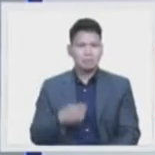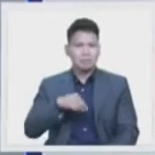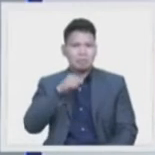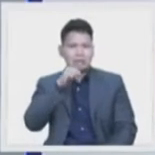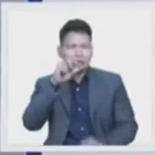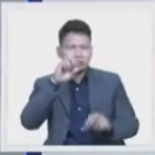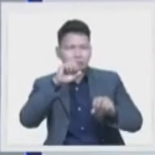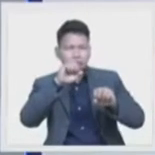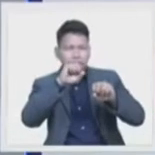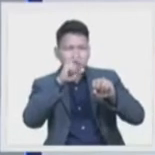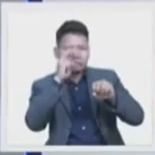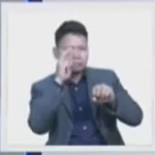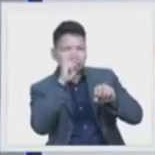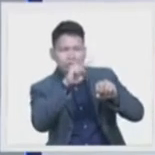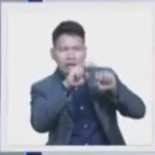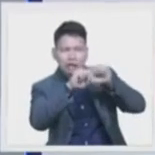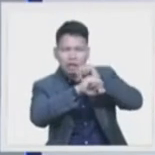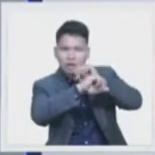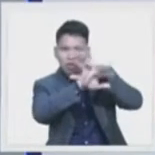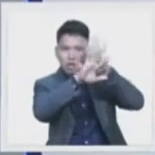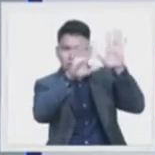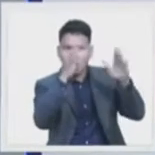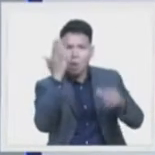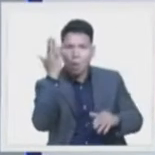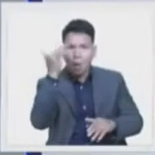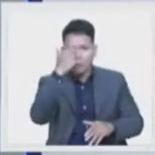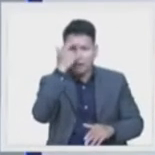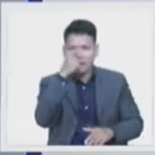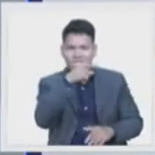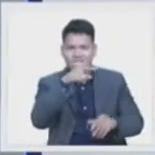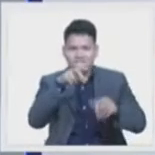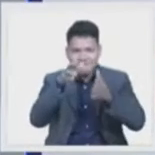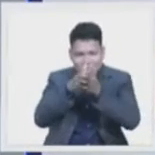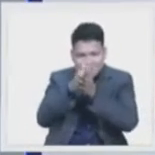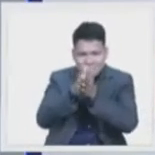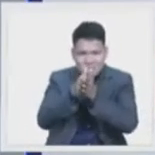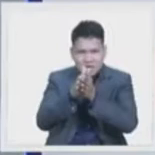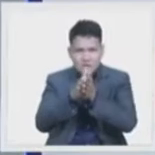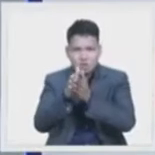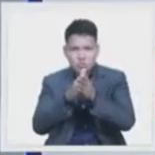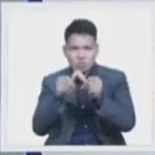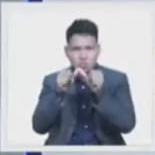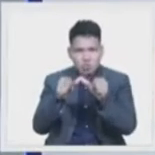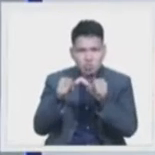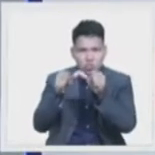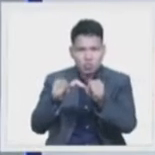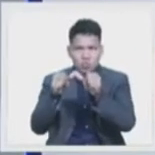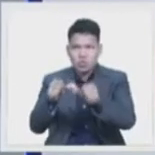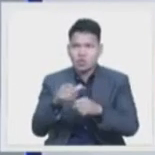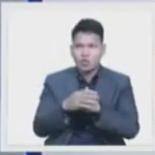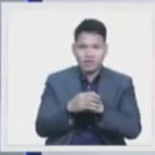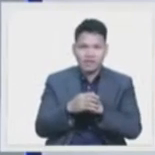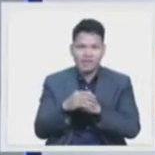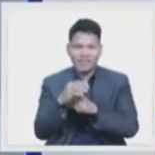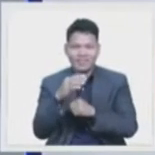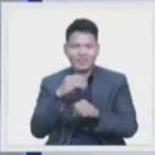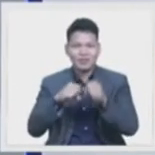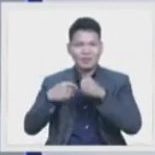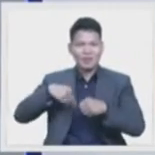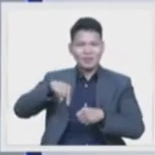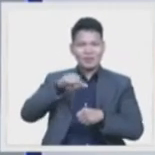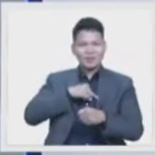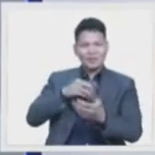mailhan. Sanglit siya malalangon sa tanan mabutang. So, diining kagabion,